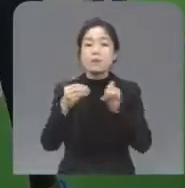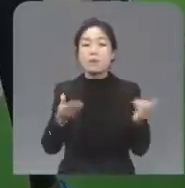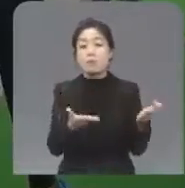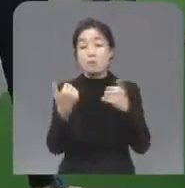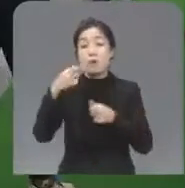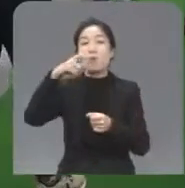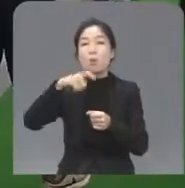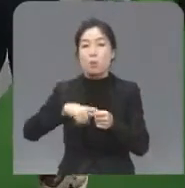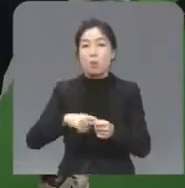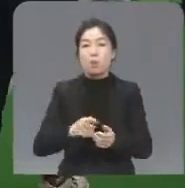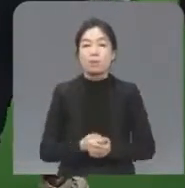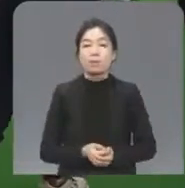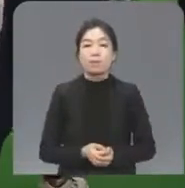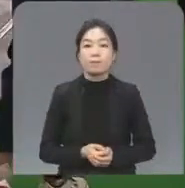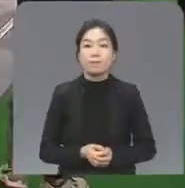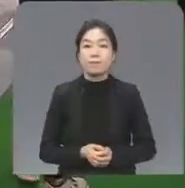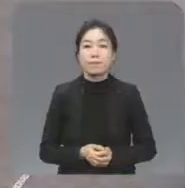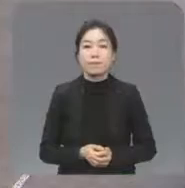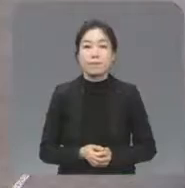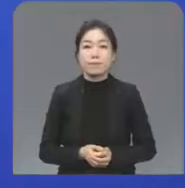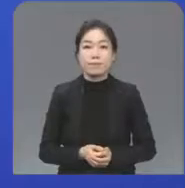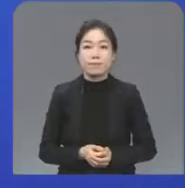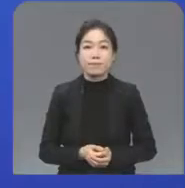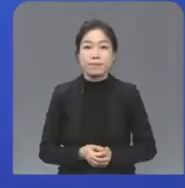목표로 하고 있습니다.